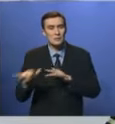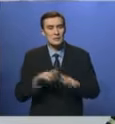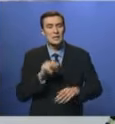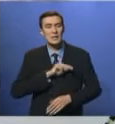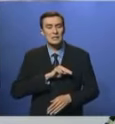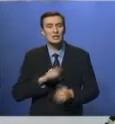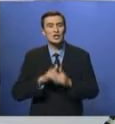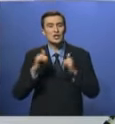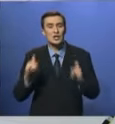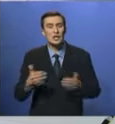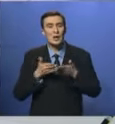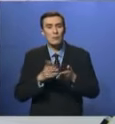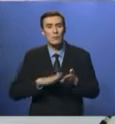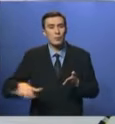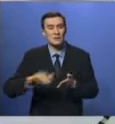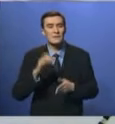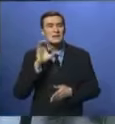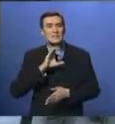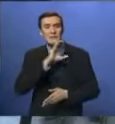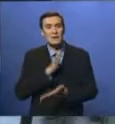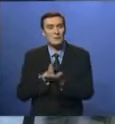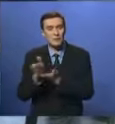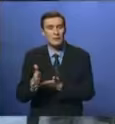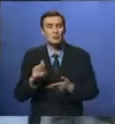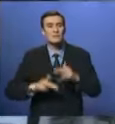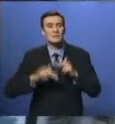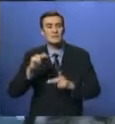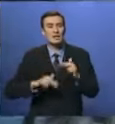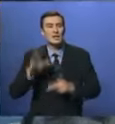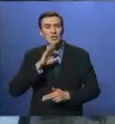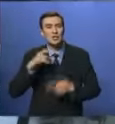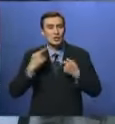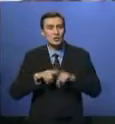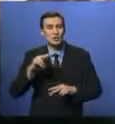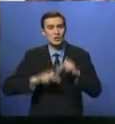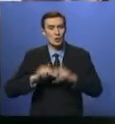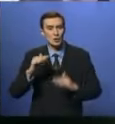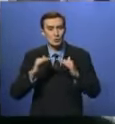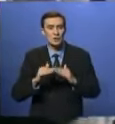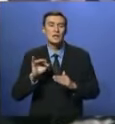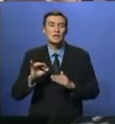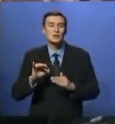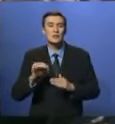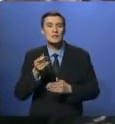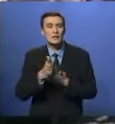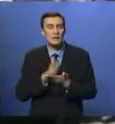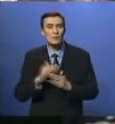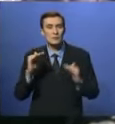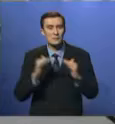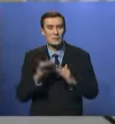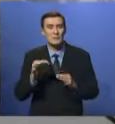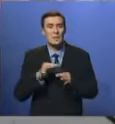реализации проекта расширения порта в северном направлении. Уже возведены гидротехнические сооружения, строятся зерновой терминал и